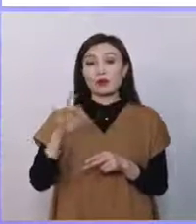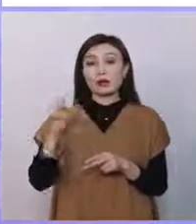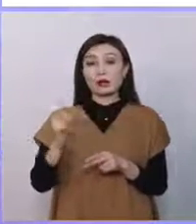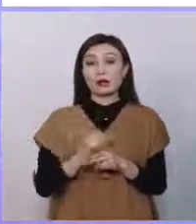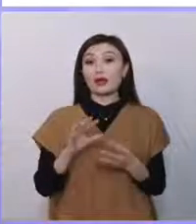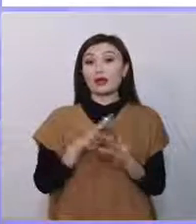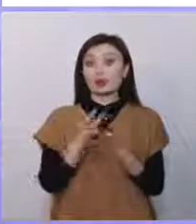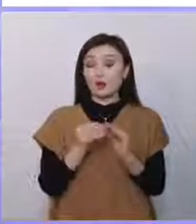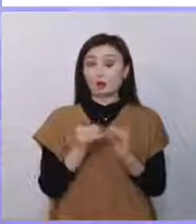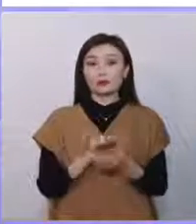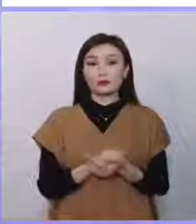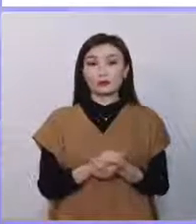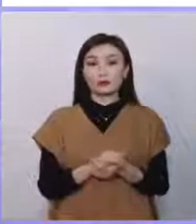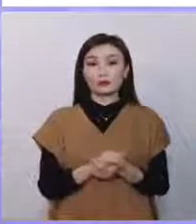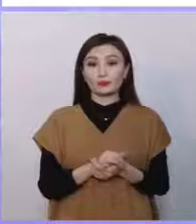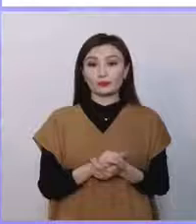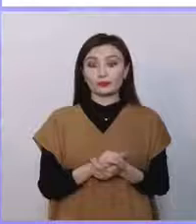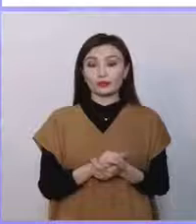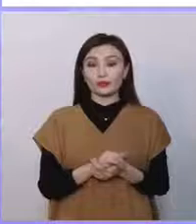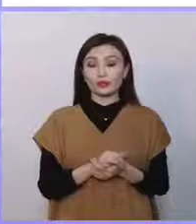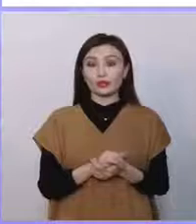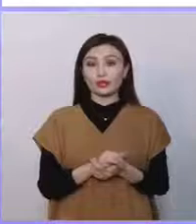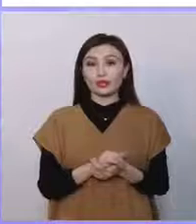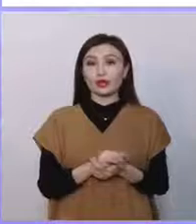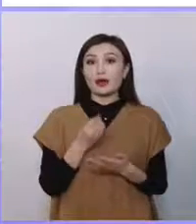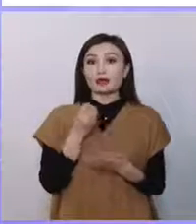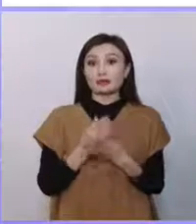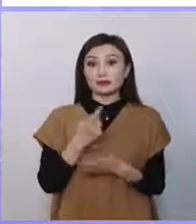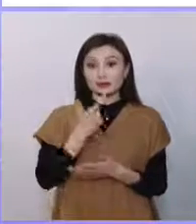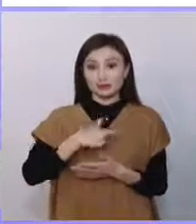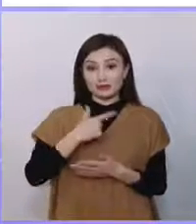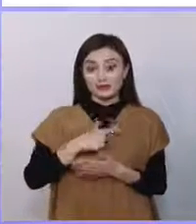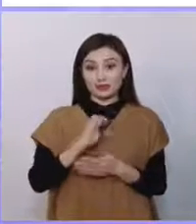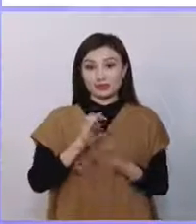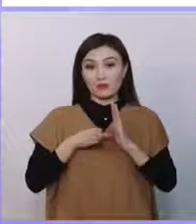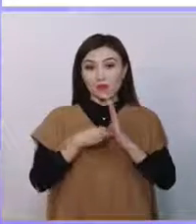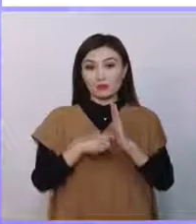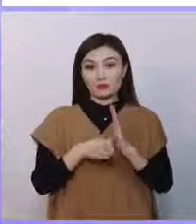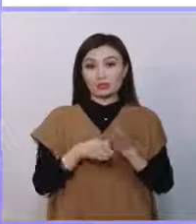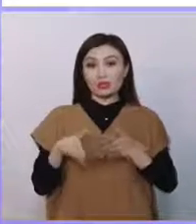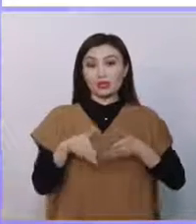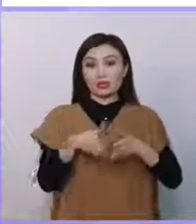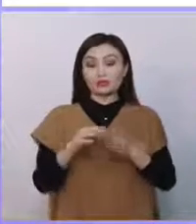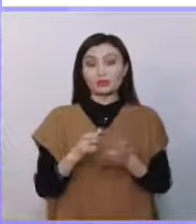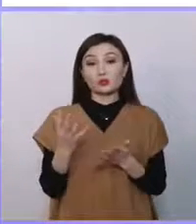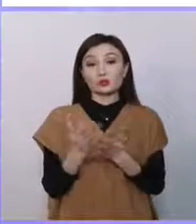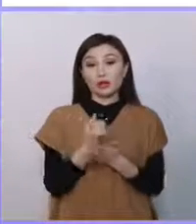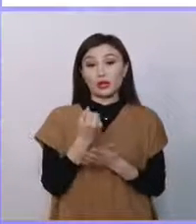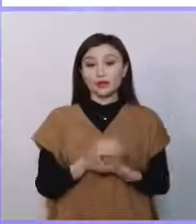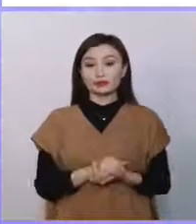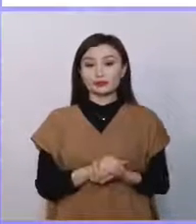подведем итоги оцените себя с помощью дорожки успеха